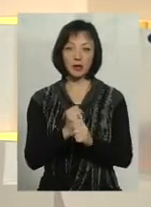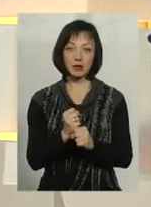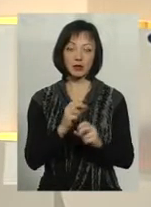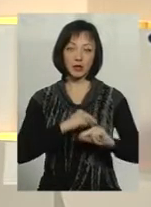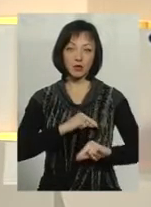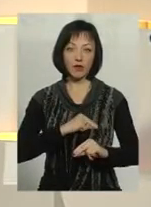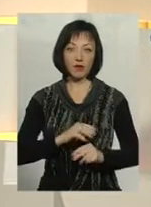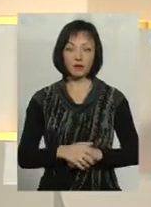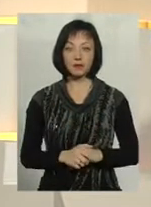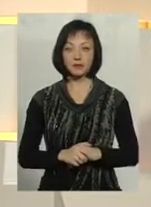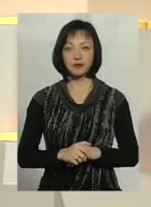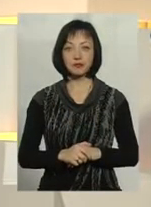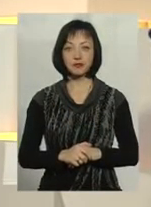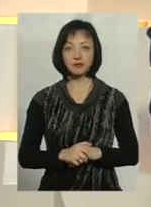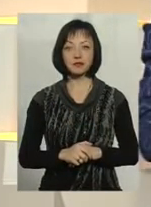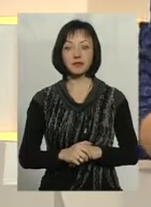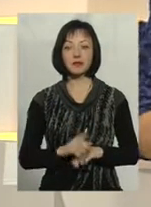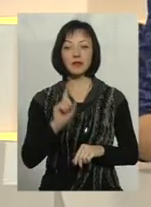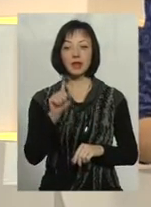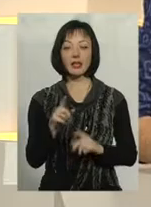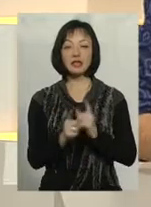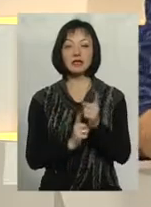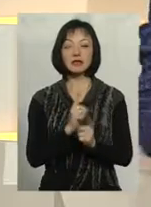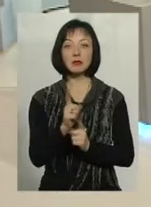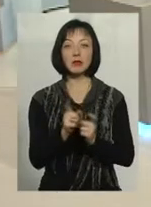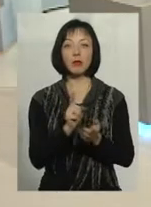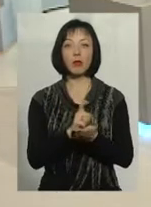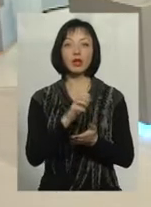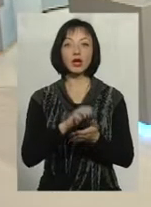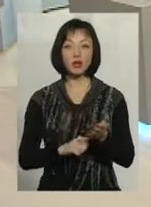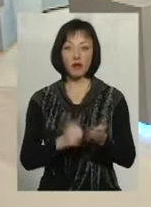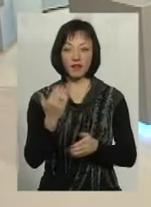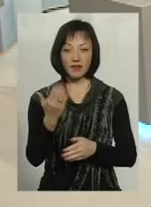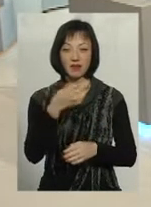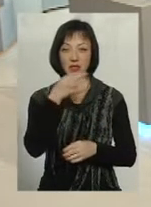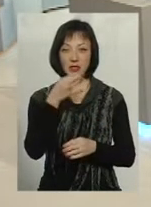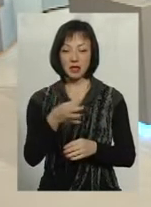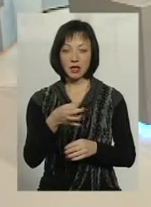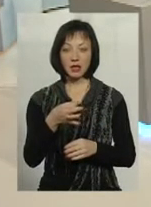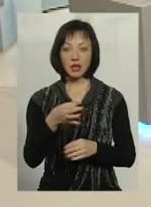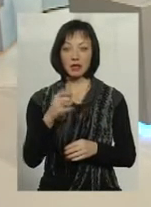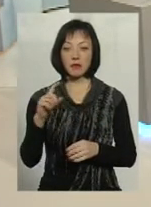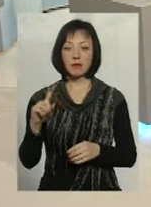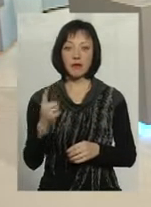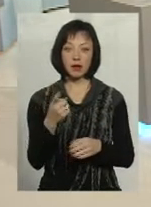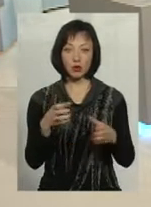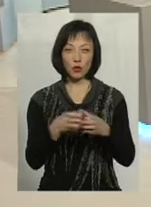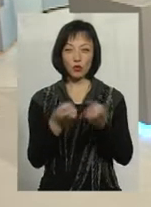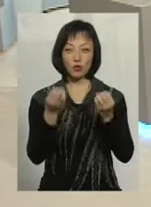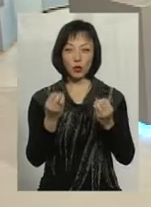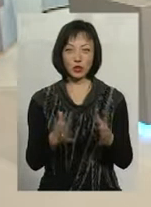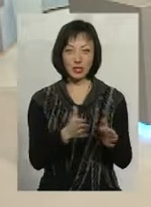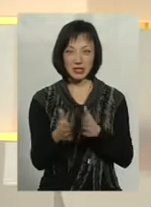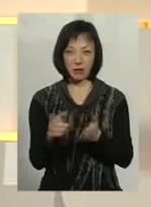до того, що для підприємців як першої, так і другої групи при цьому всьому росте єдиний соціальний внесок,